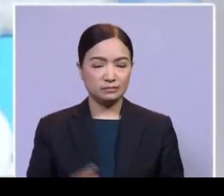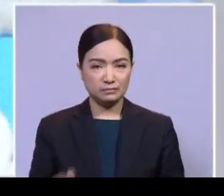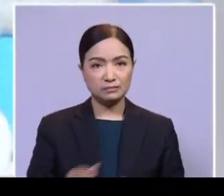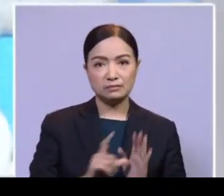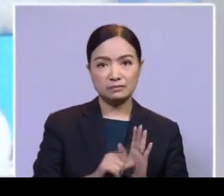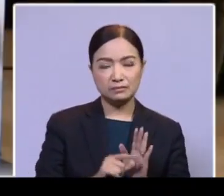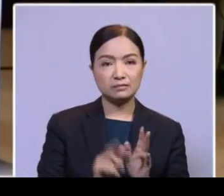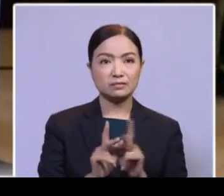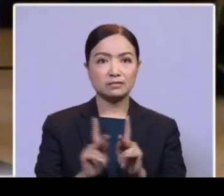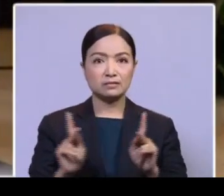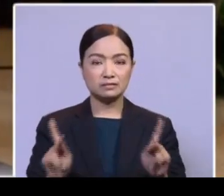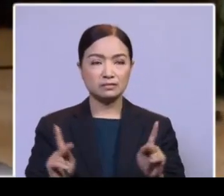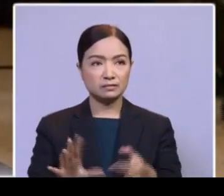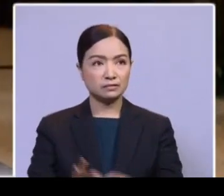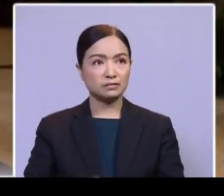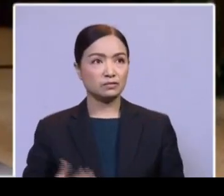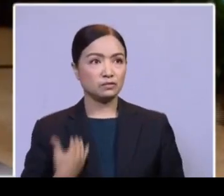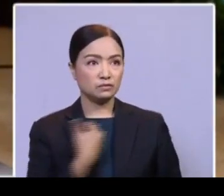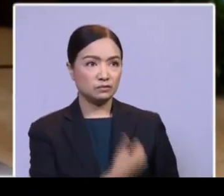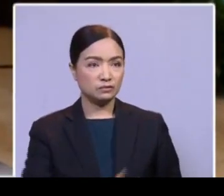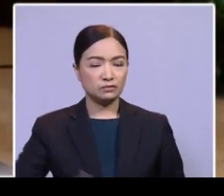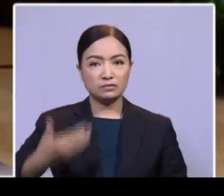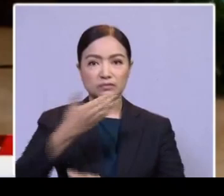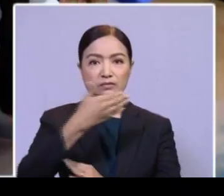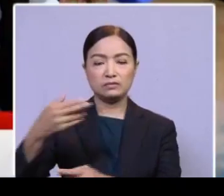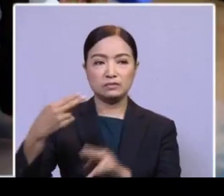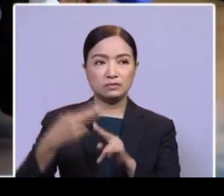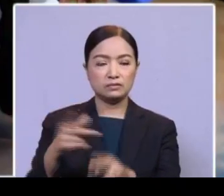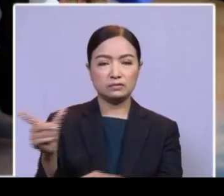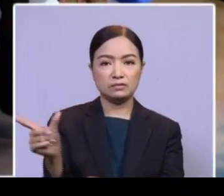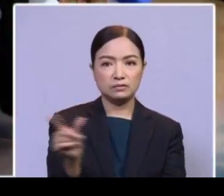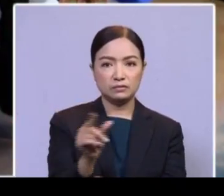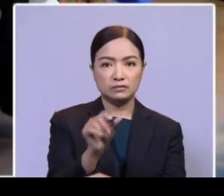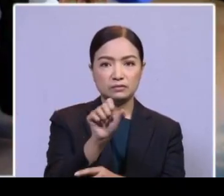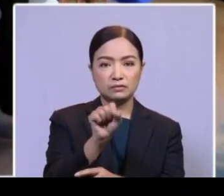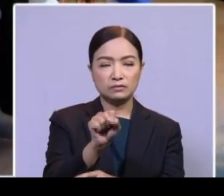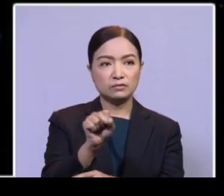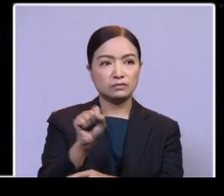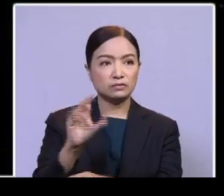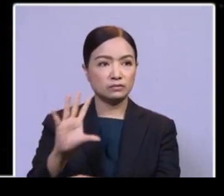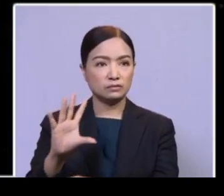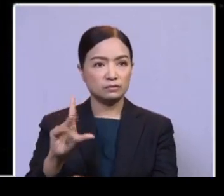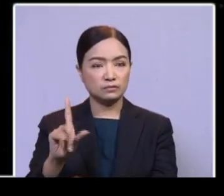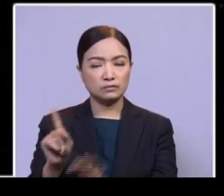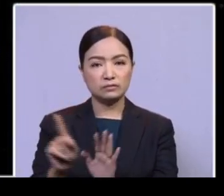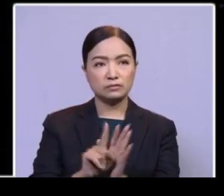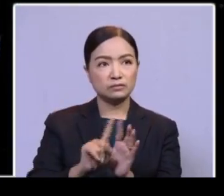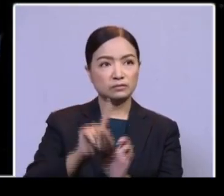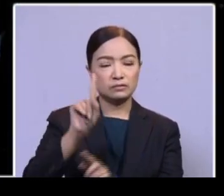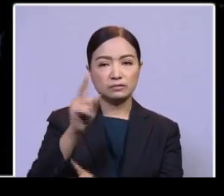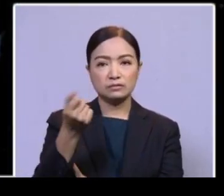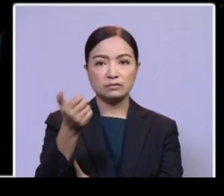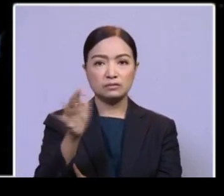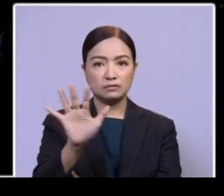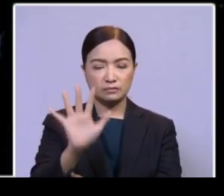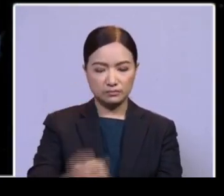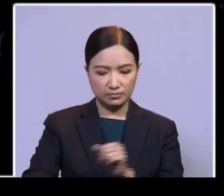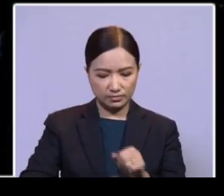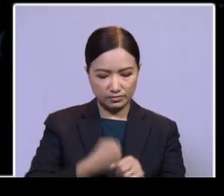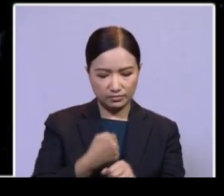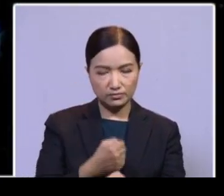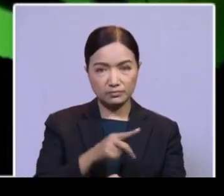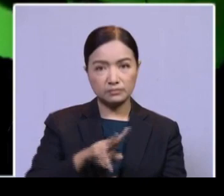เลยค่ะที่การคณะกรรมการสุขภาพแห่งชาติหรือว่าสชได้กล่าวในงานสมัชชาสุขภาพแห่งชาติครั้งที่ 15พุทธศักราช